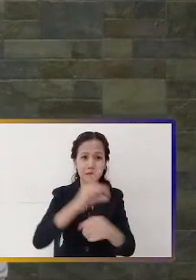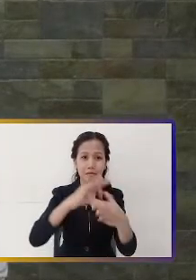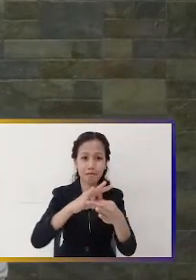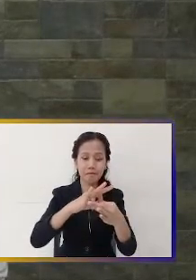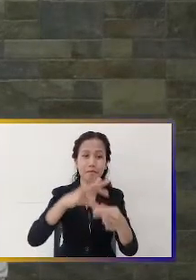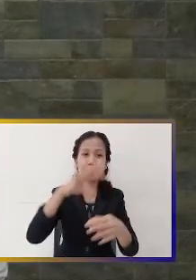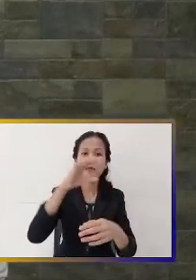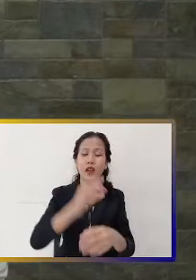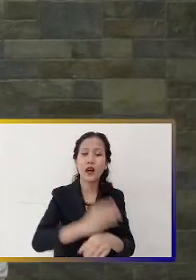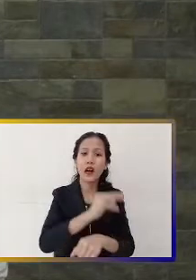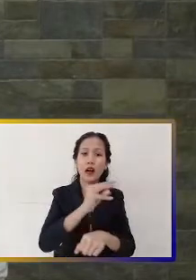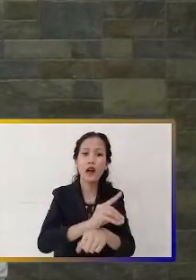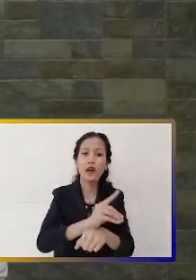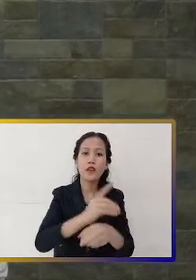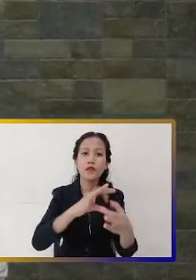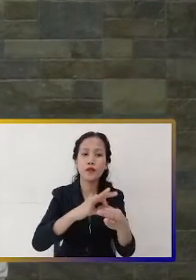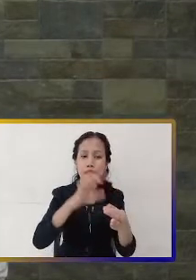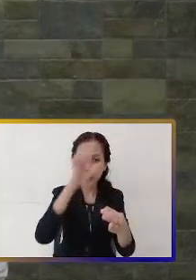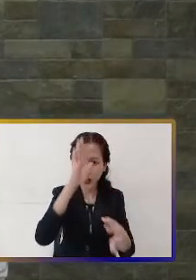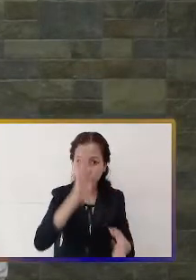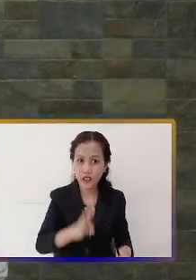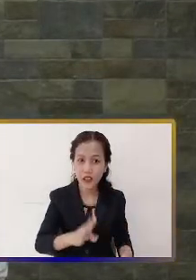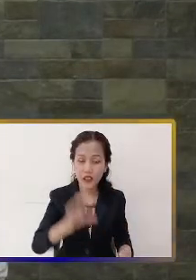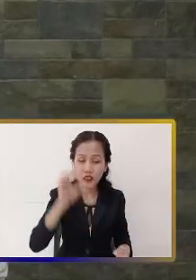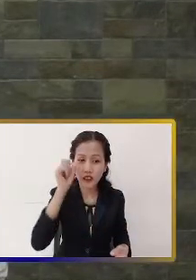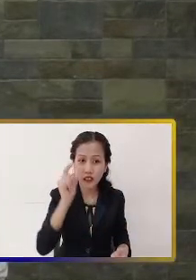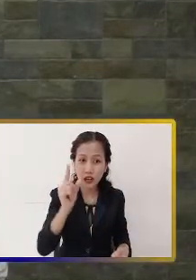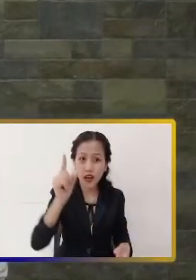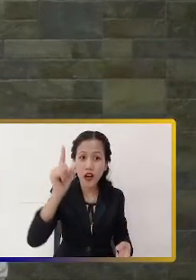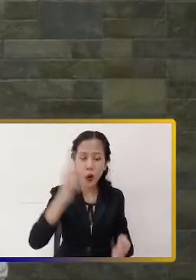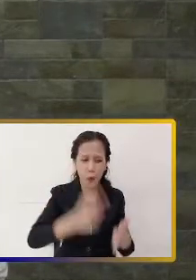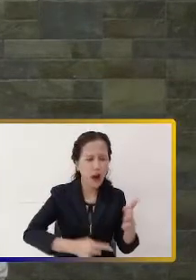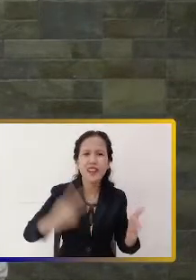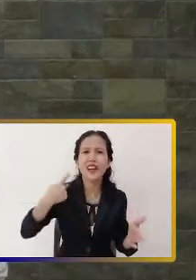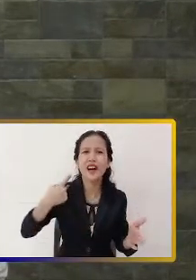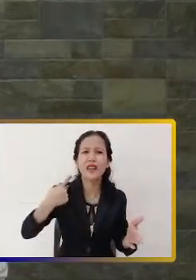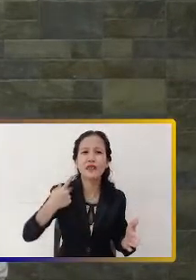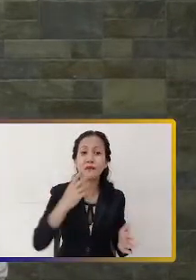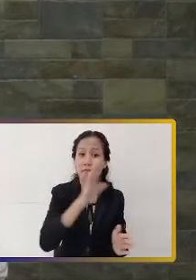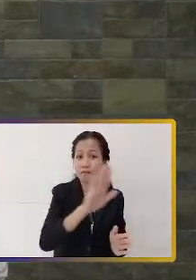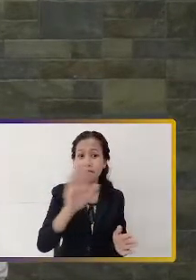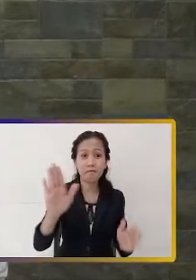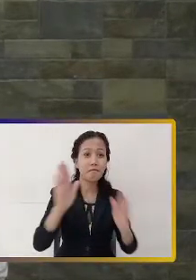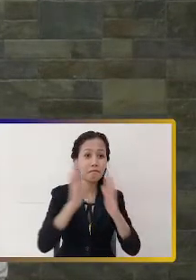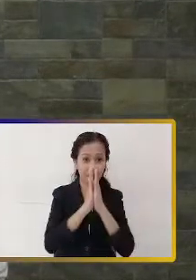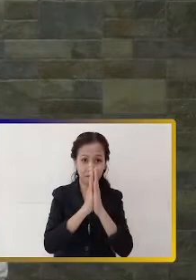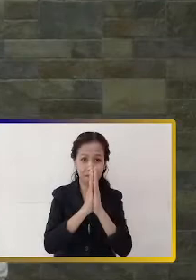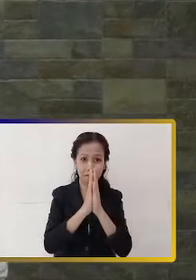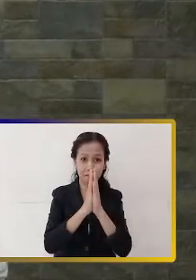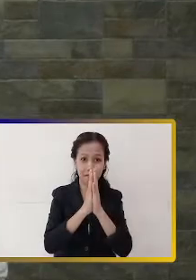Now, don't you miss this. Ano yung content ng ating panalangin?